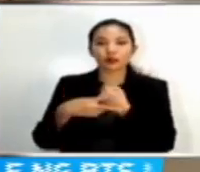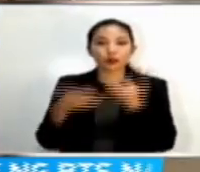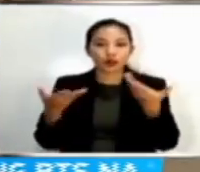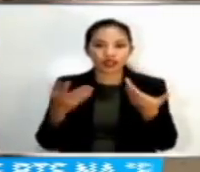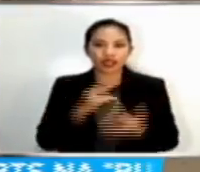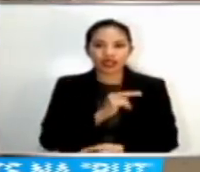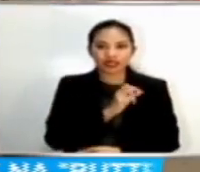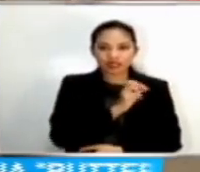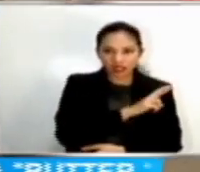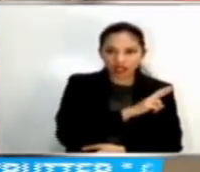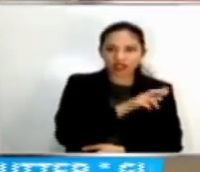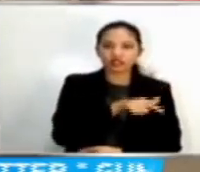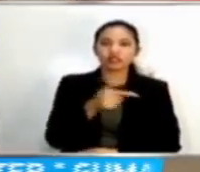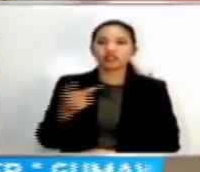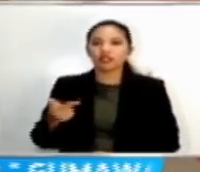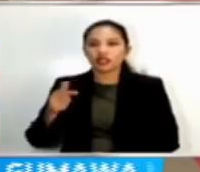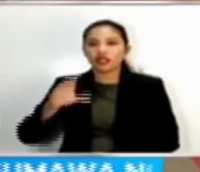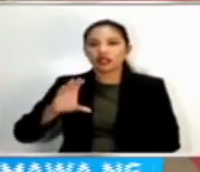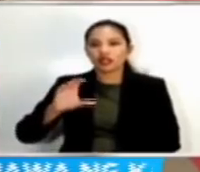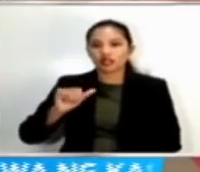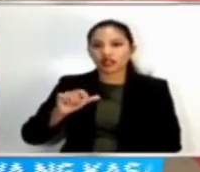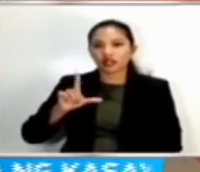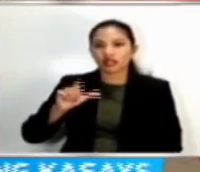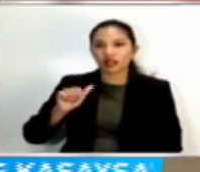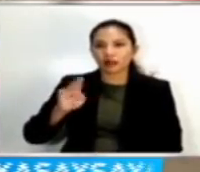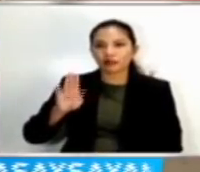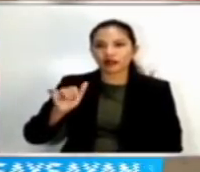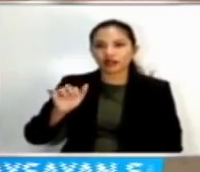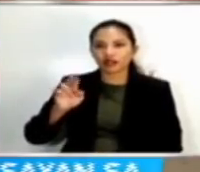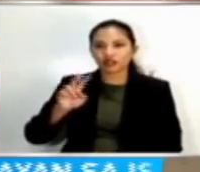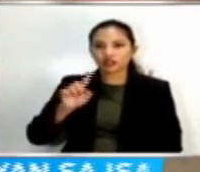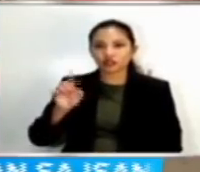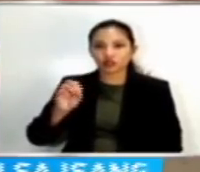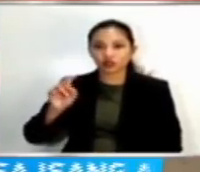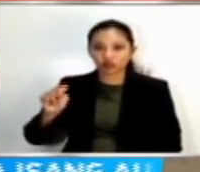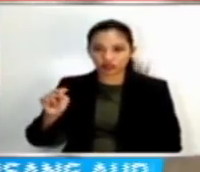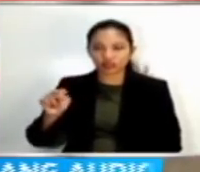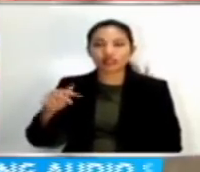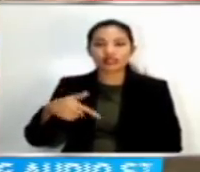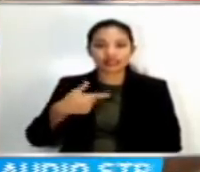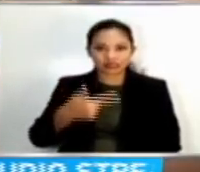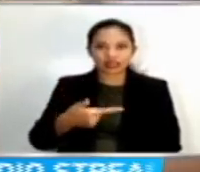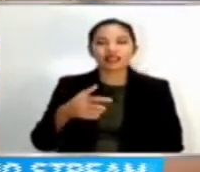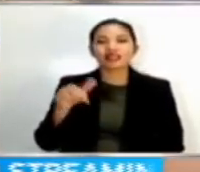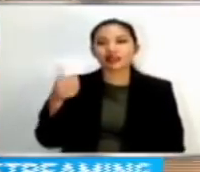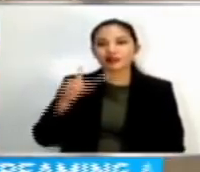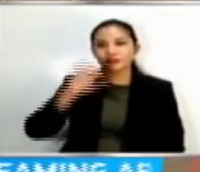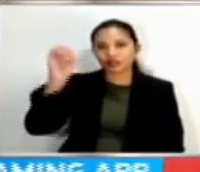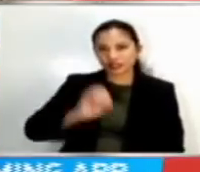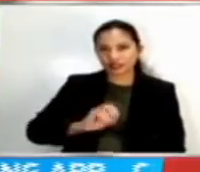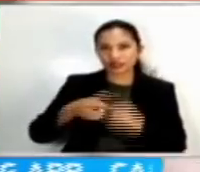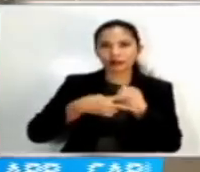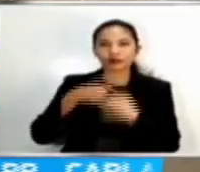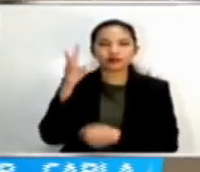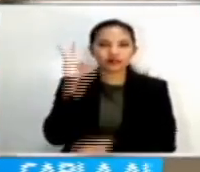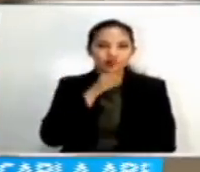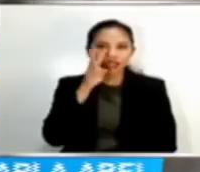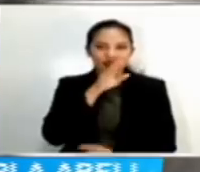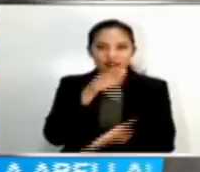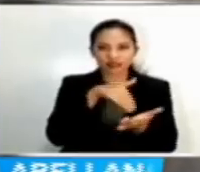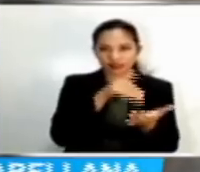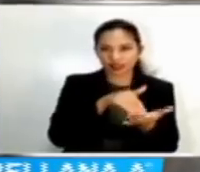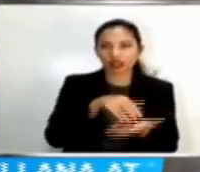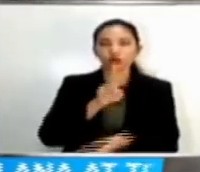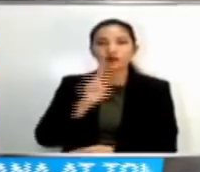Central Luzon. Mm-mm. Tapos another 10% i-allocate sa Central Visayas and Western Visayas. Mm-mm. And then